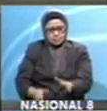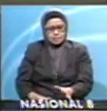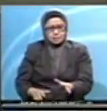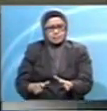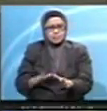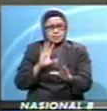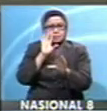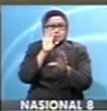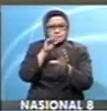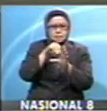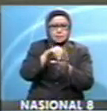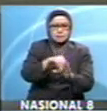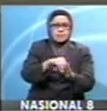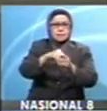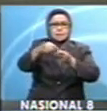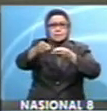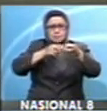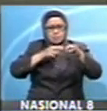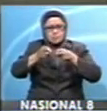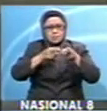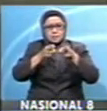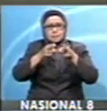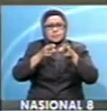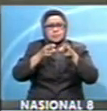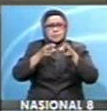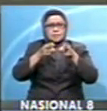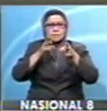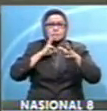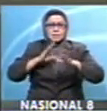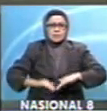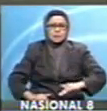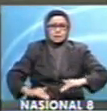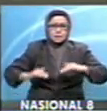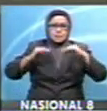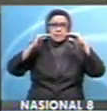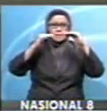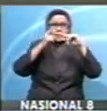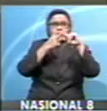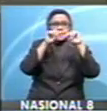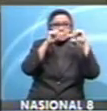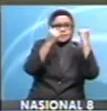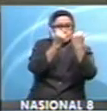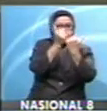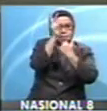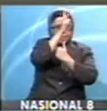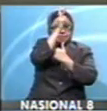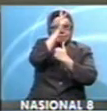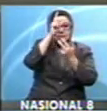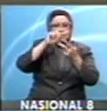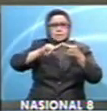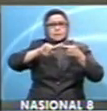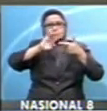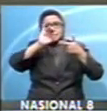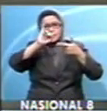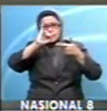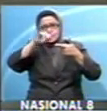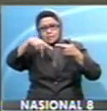terlibat dalam pengurusan banjir daripada agensi-agensi IPT